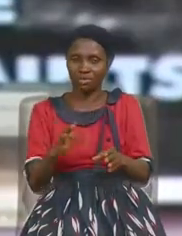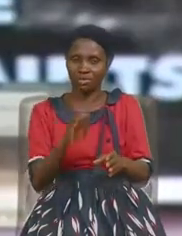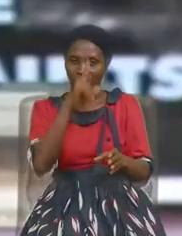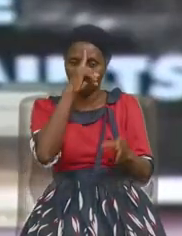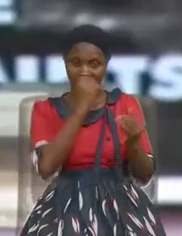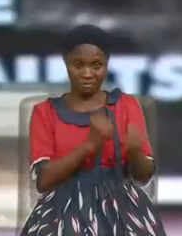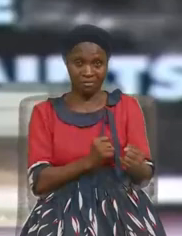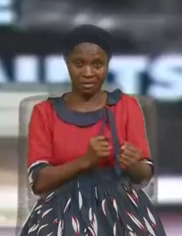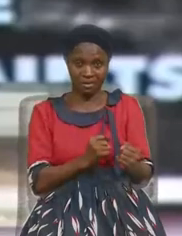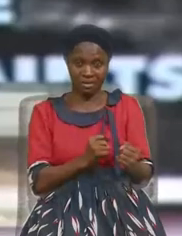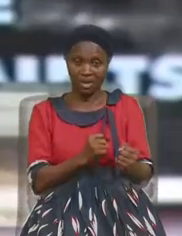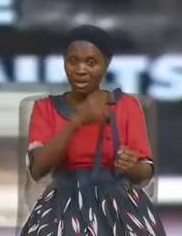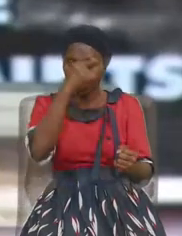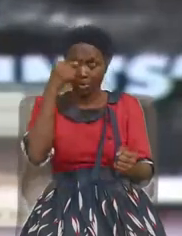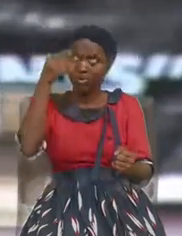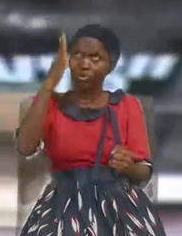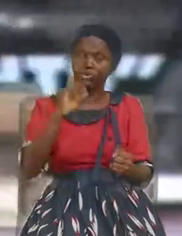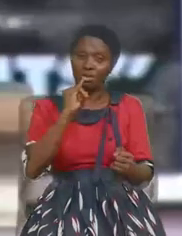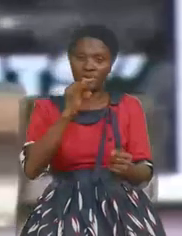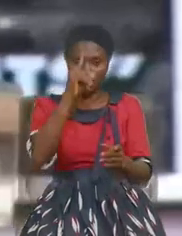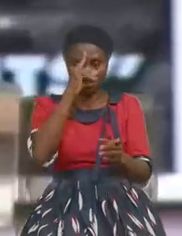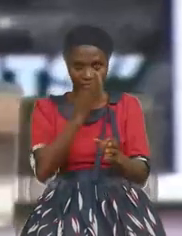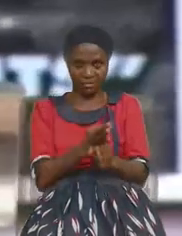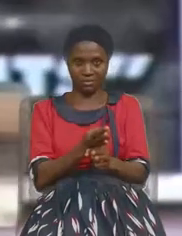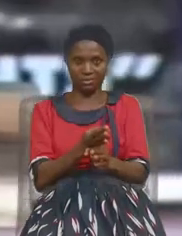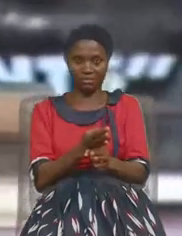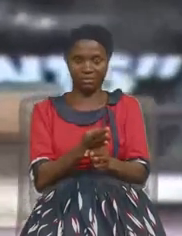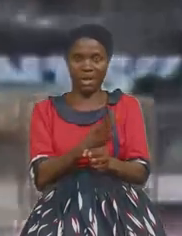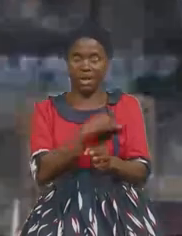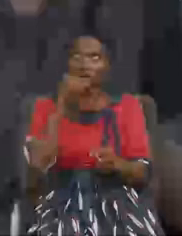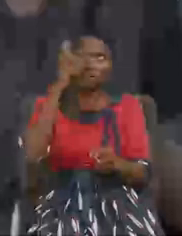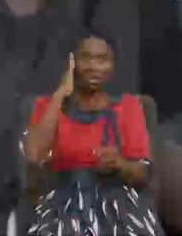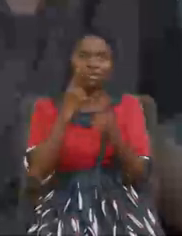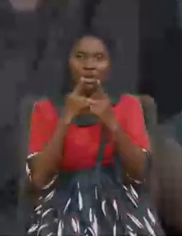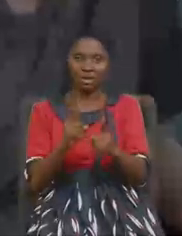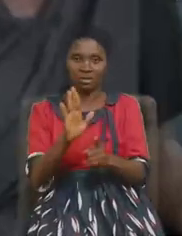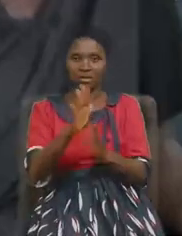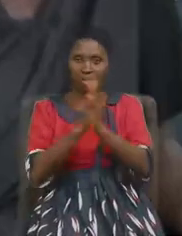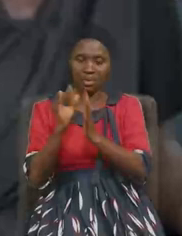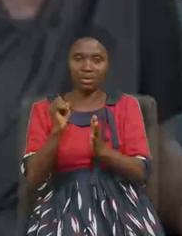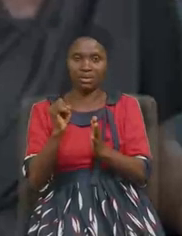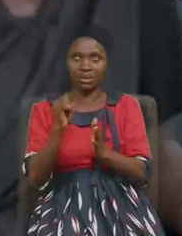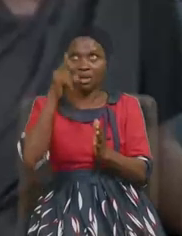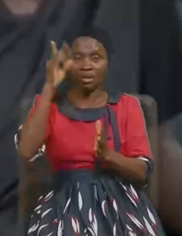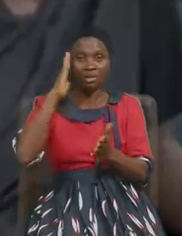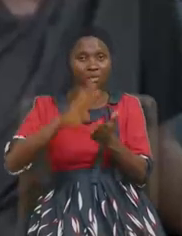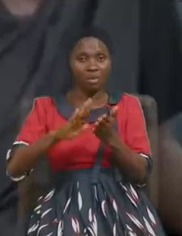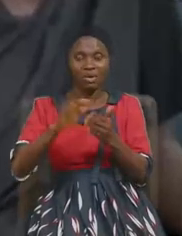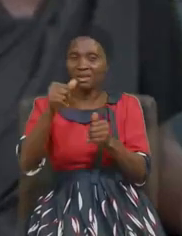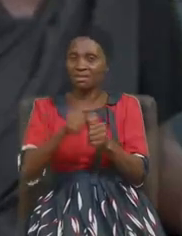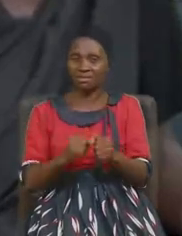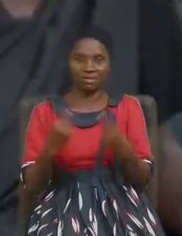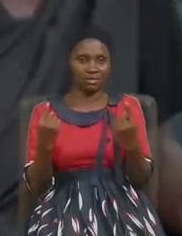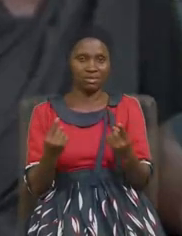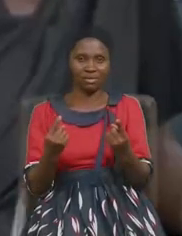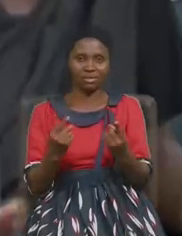Dieu est un Dieu fidèle. Et il va exaucer ta prière. Il va pardonner tous les péchés. Un bon